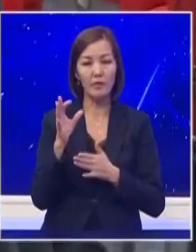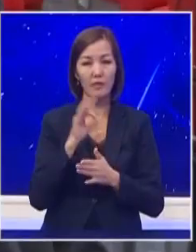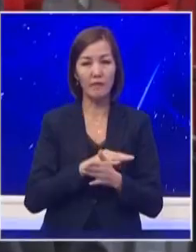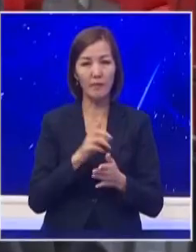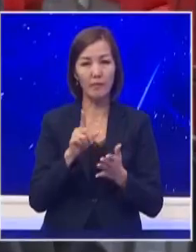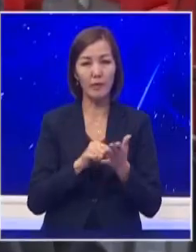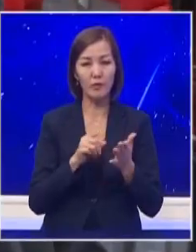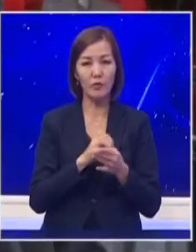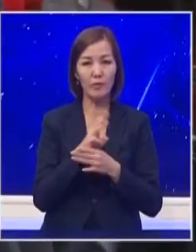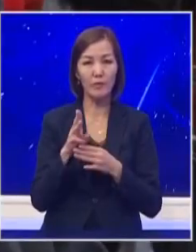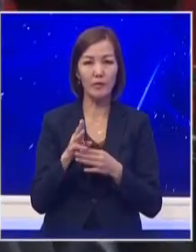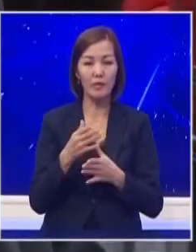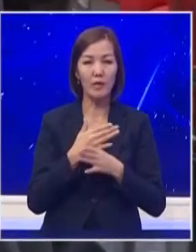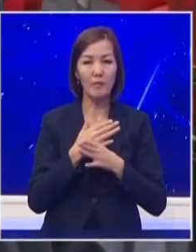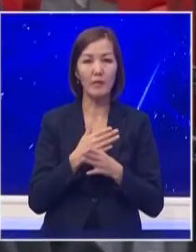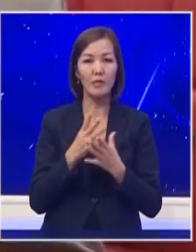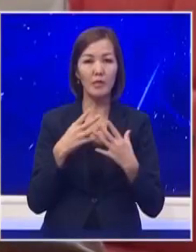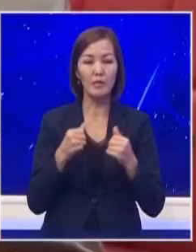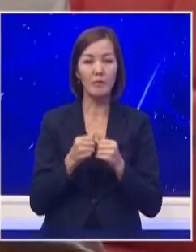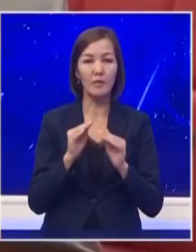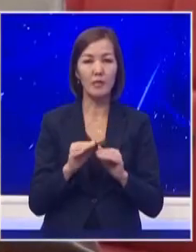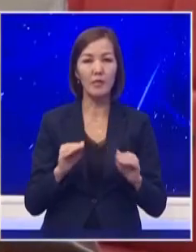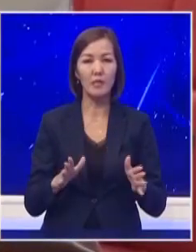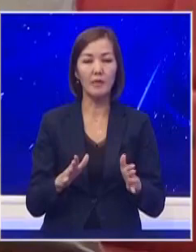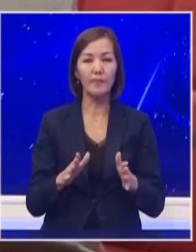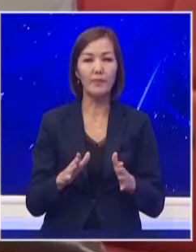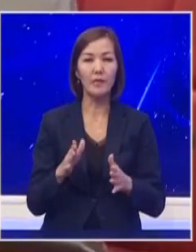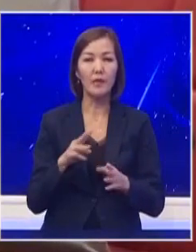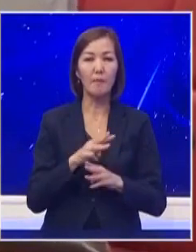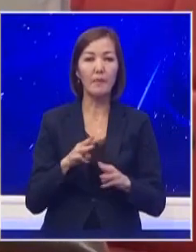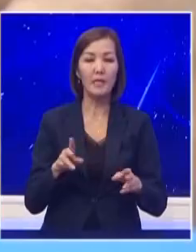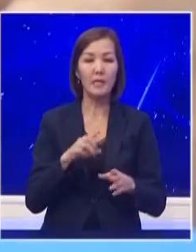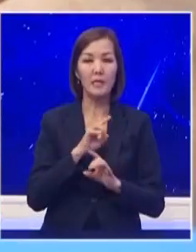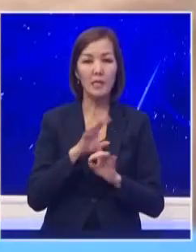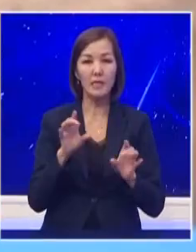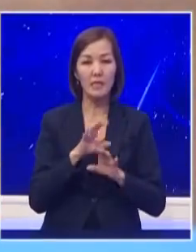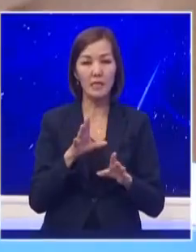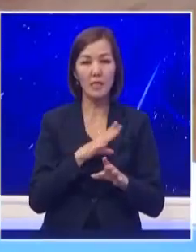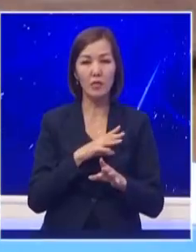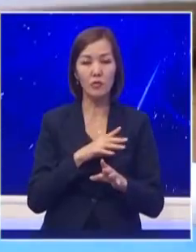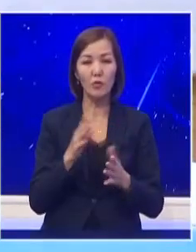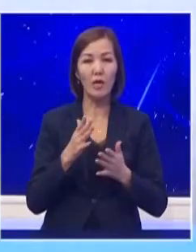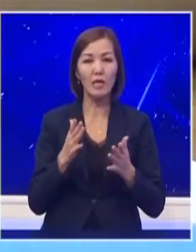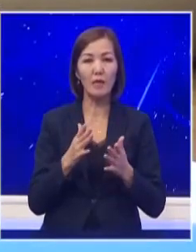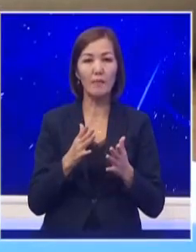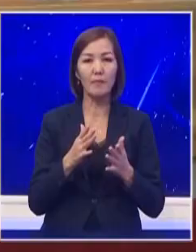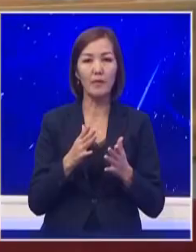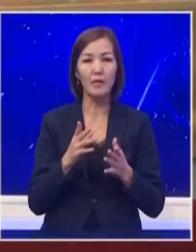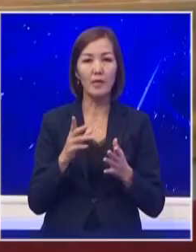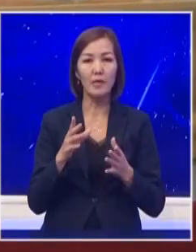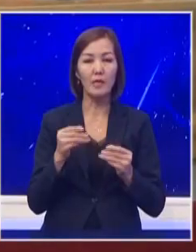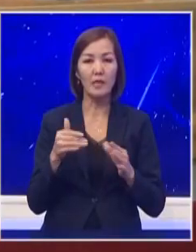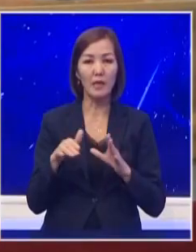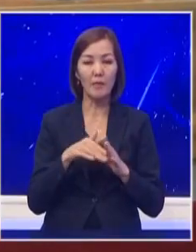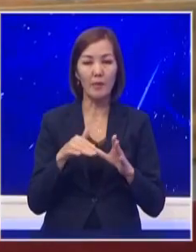пенсионного обеспечения и поддержка семей с детьми вице-министр рассказал о том Каким образом будут формироваться накопительные счета